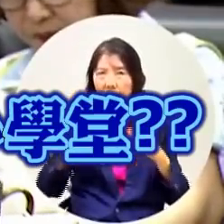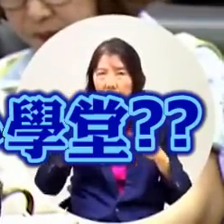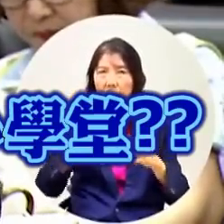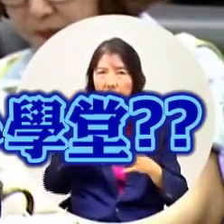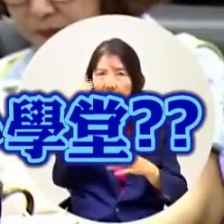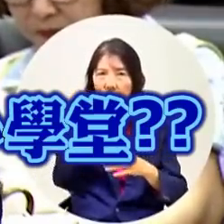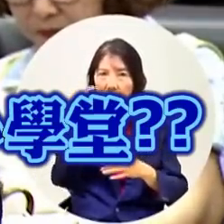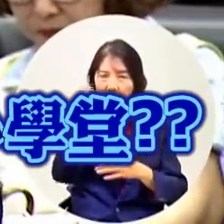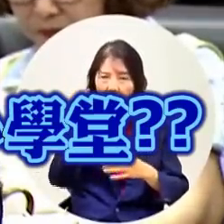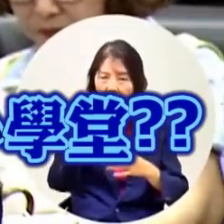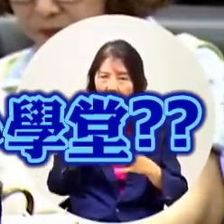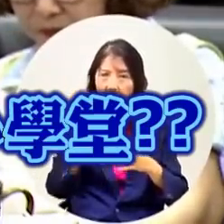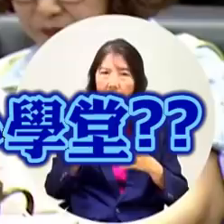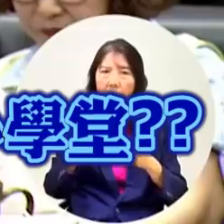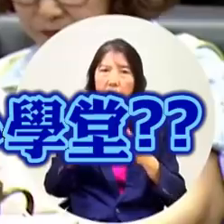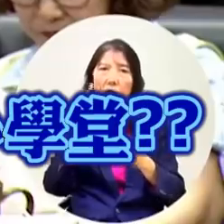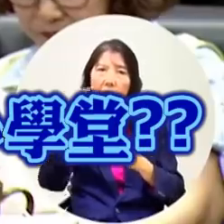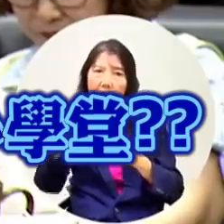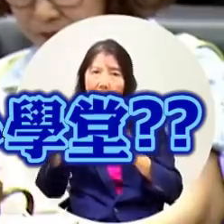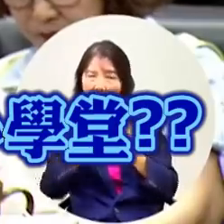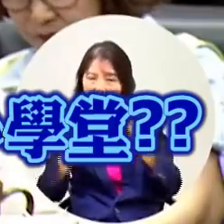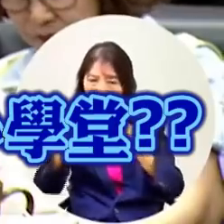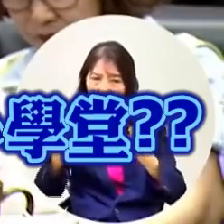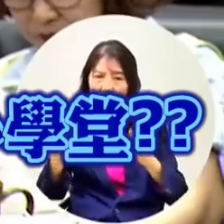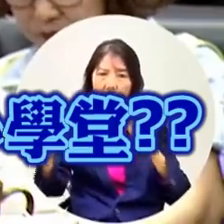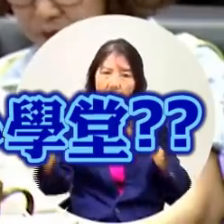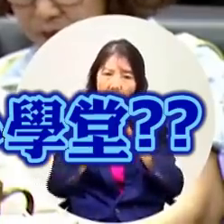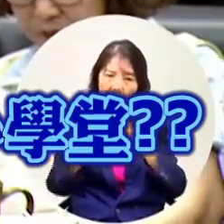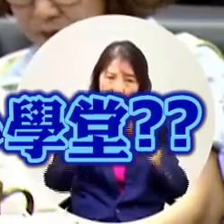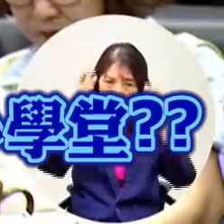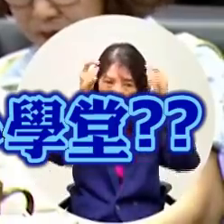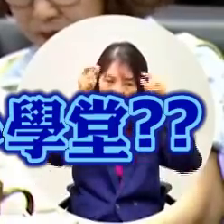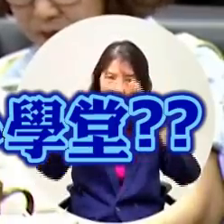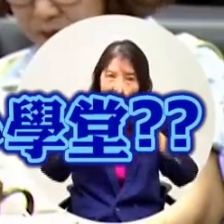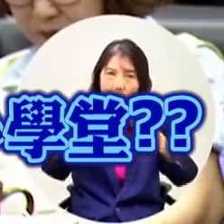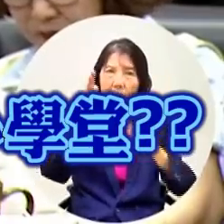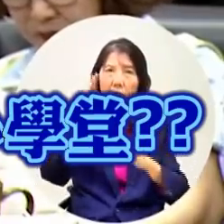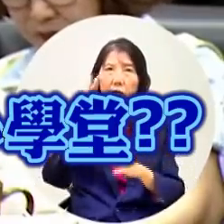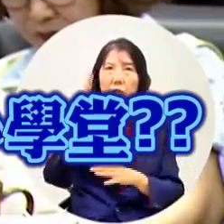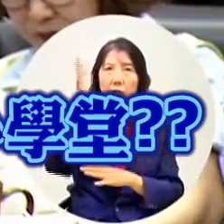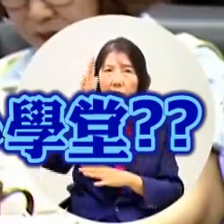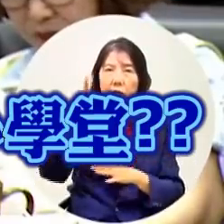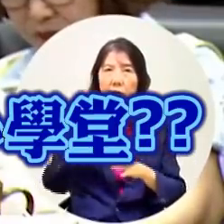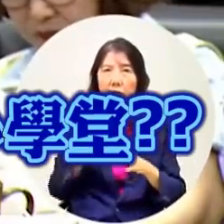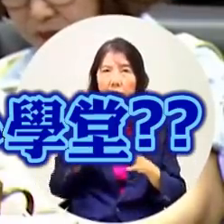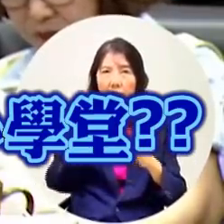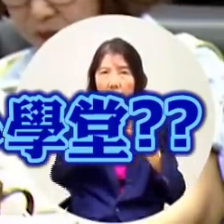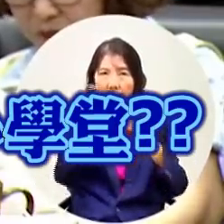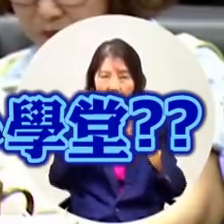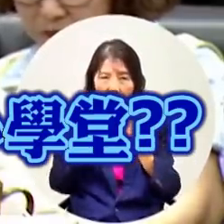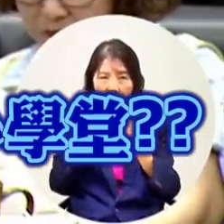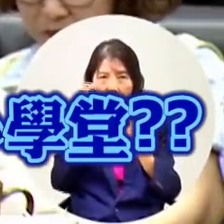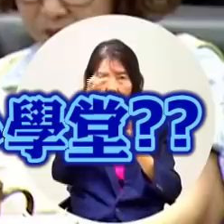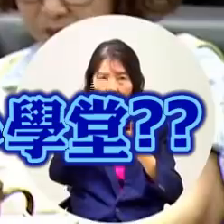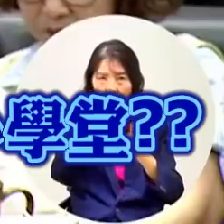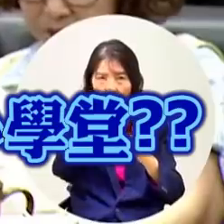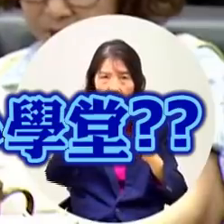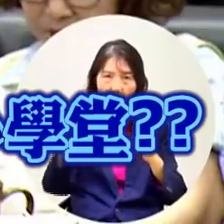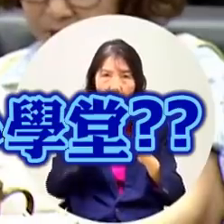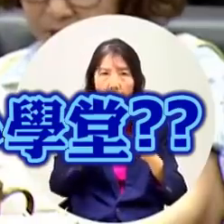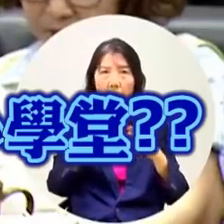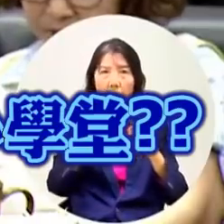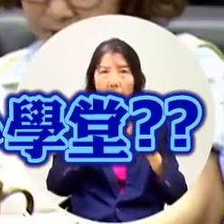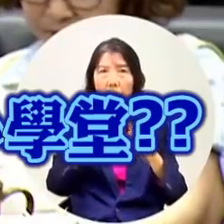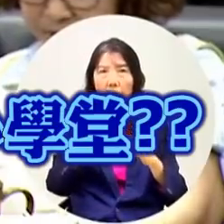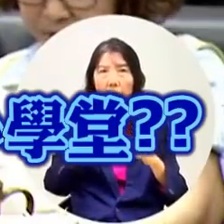母子同时机要任用进来高雄市政府，我们议会监督高雄市政府所有人，当时议长跟市长